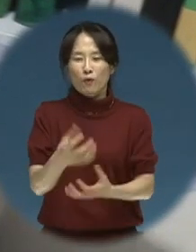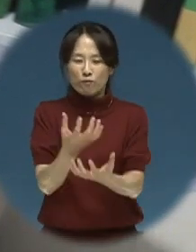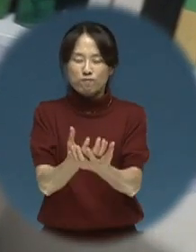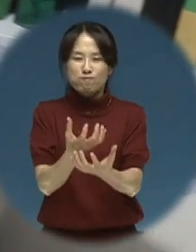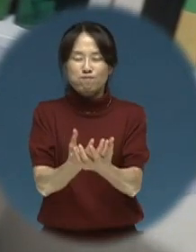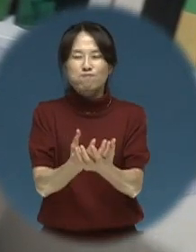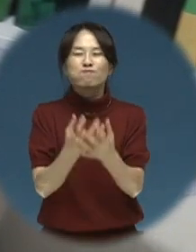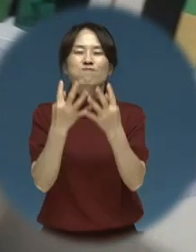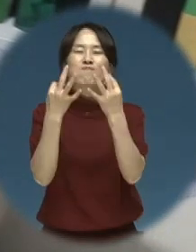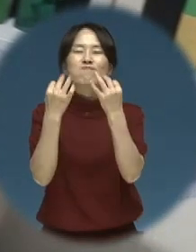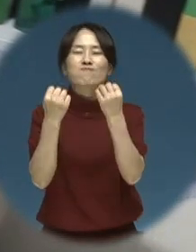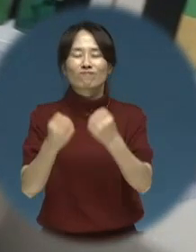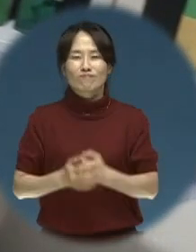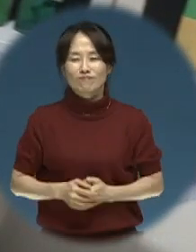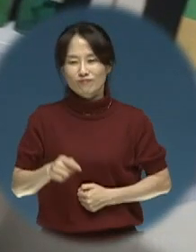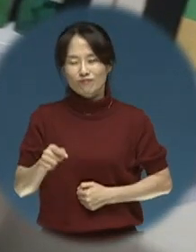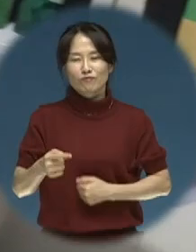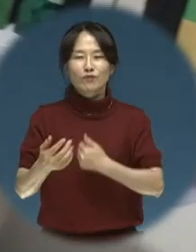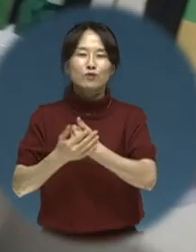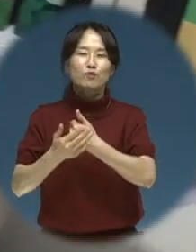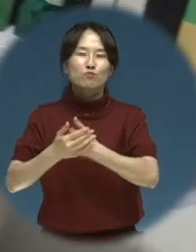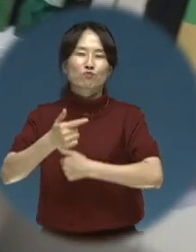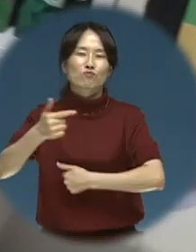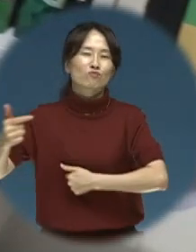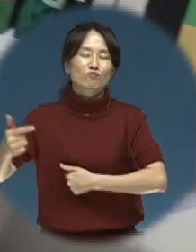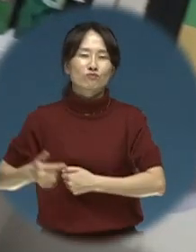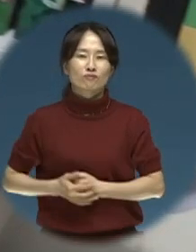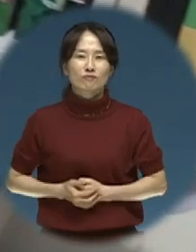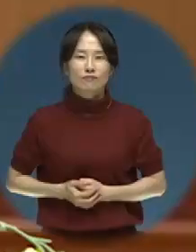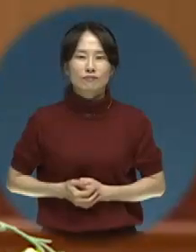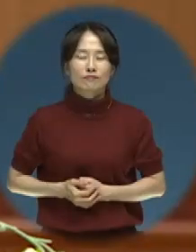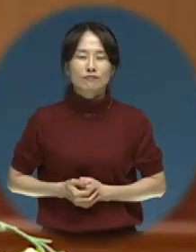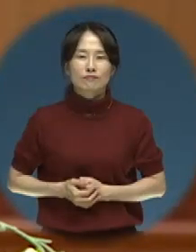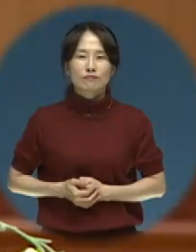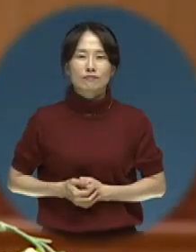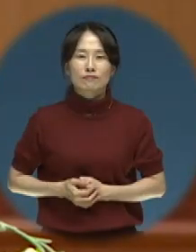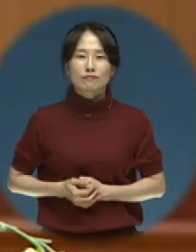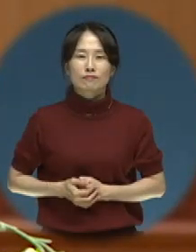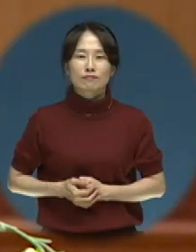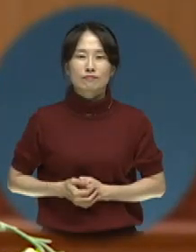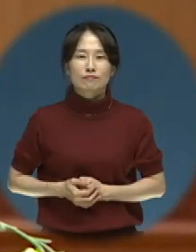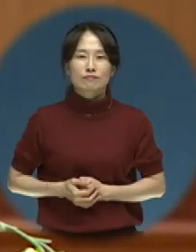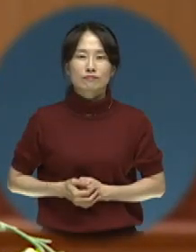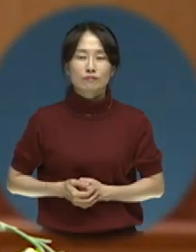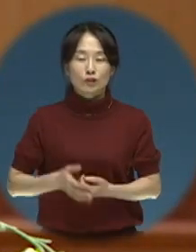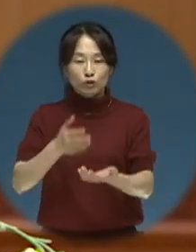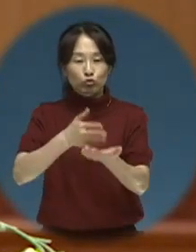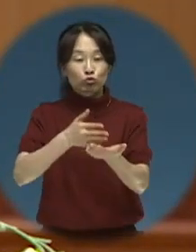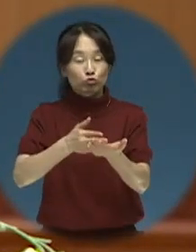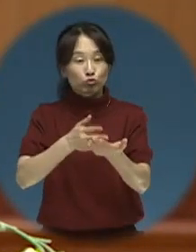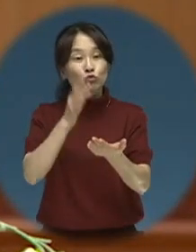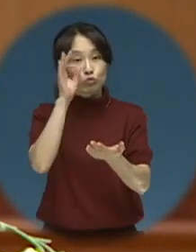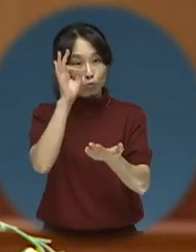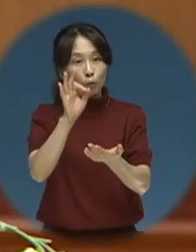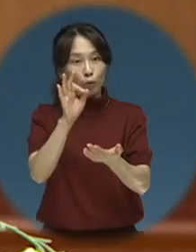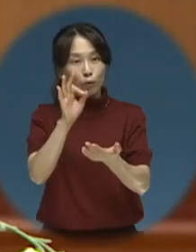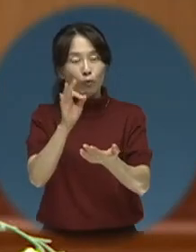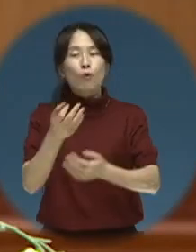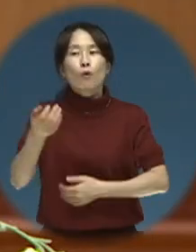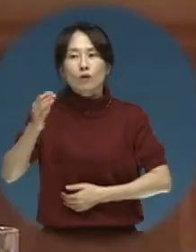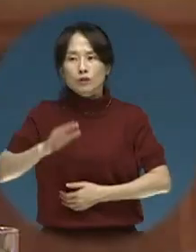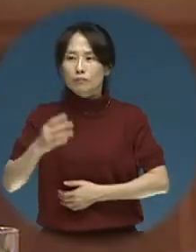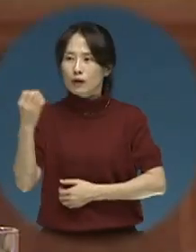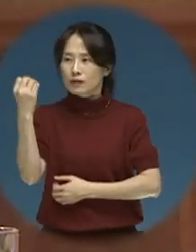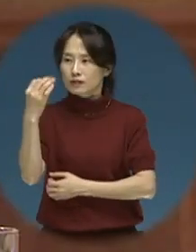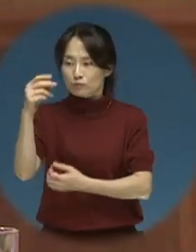이제 굉장히 도움이 되고요. 예, 예. 네. 그리고 이제 뉴스로도 보지만 신문으로